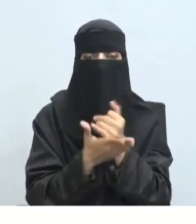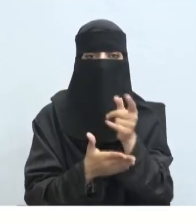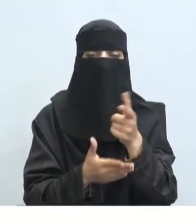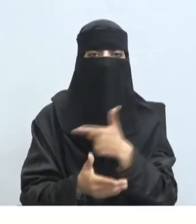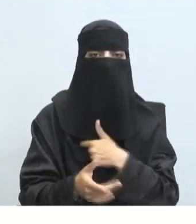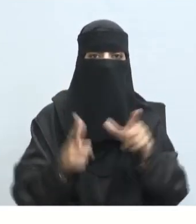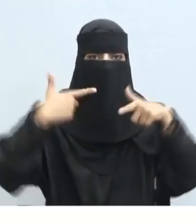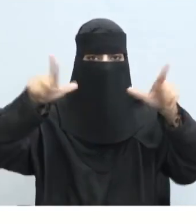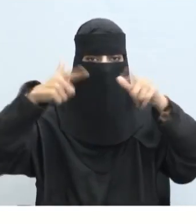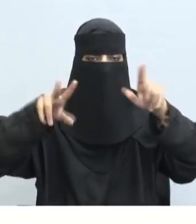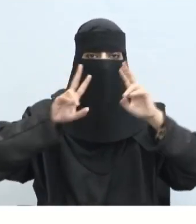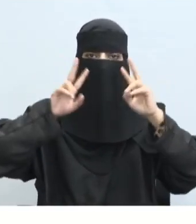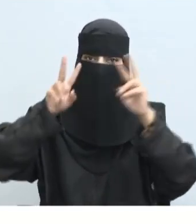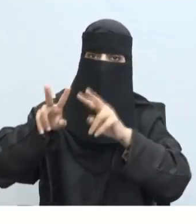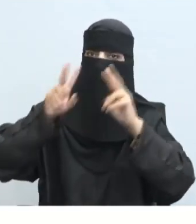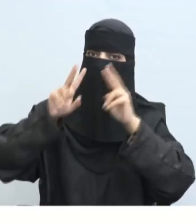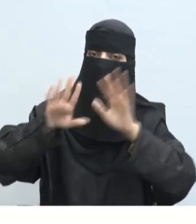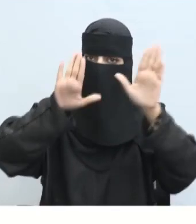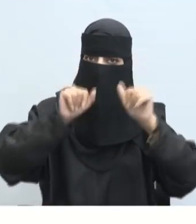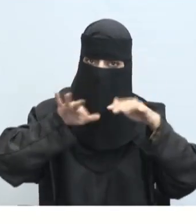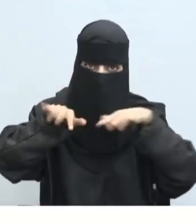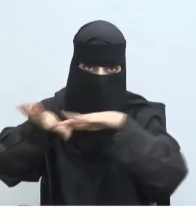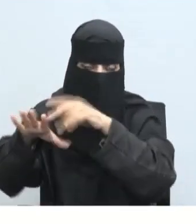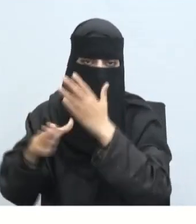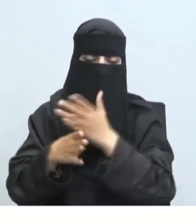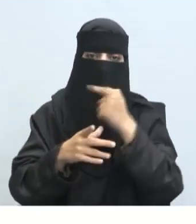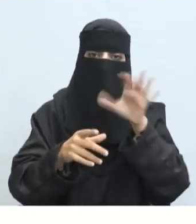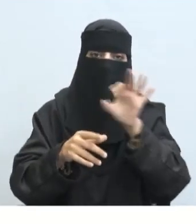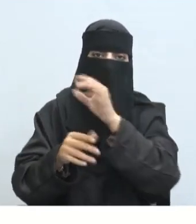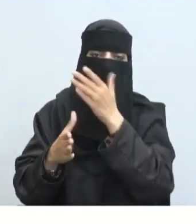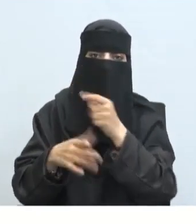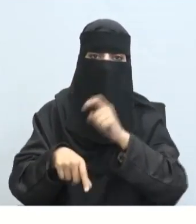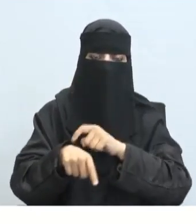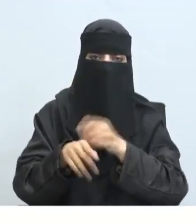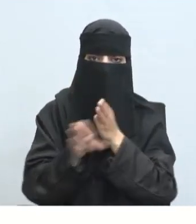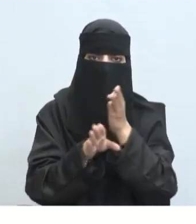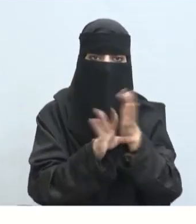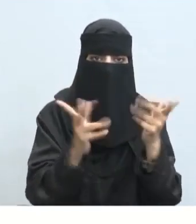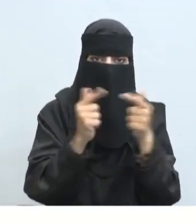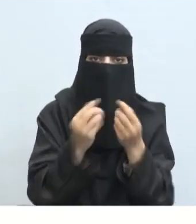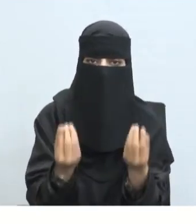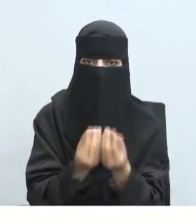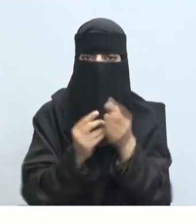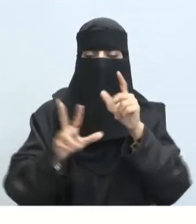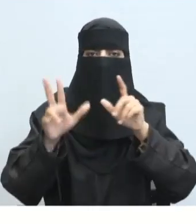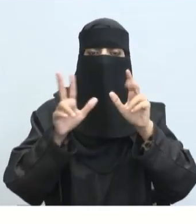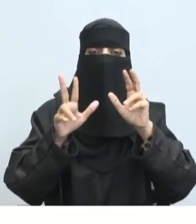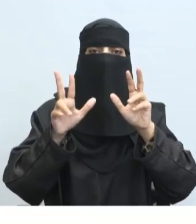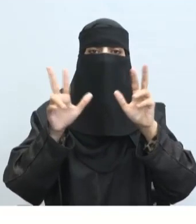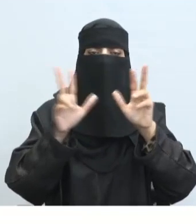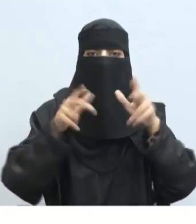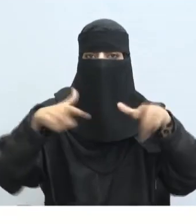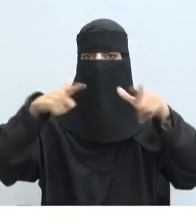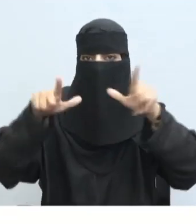الاسم هي تسوق وتروج للفعاليه وبالتالي لابد ان تختار الطرائق الملائمه لهذه الفعاليه كل فعاليه قد